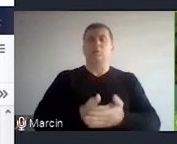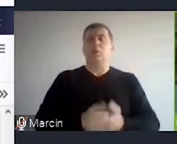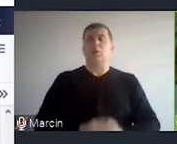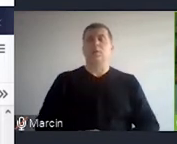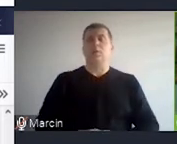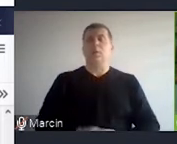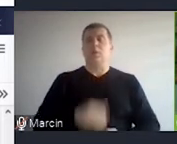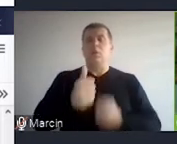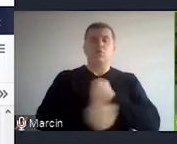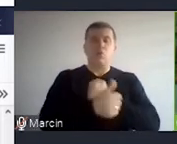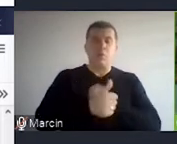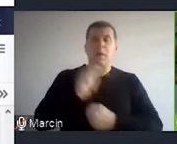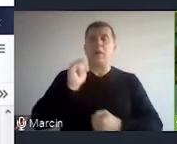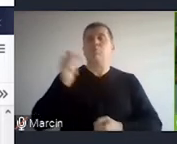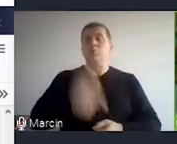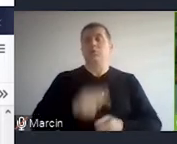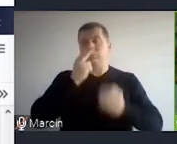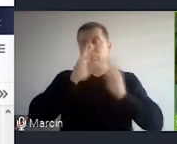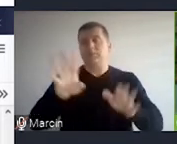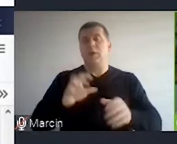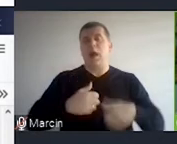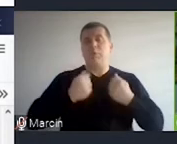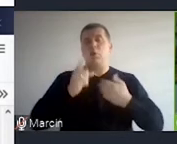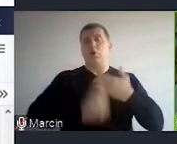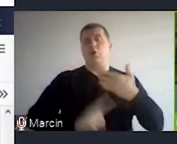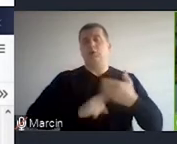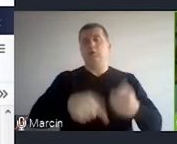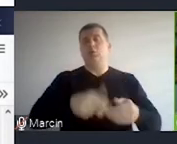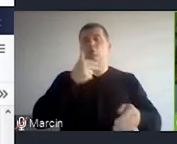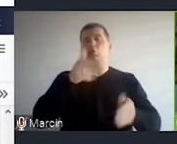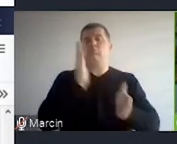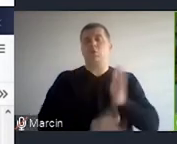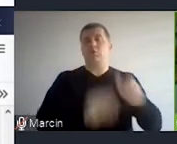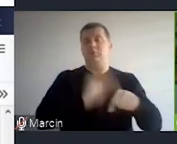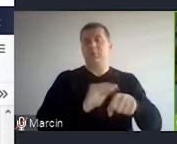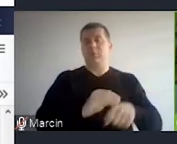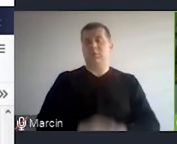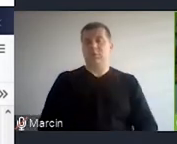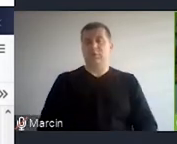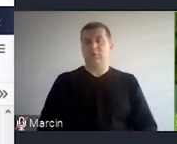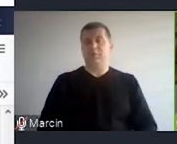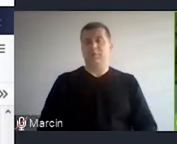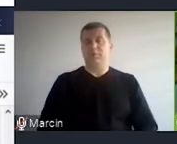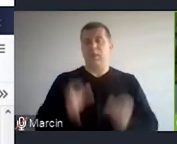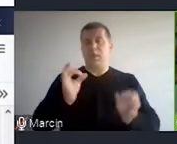jak dokumenty, jakie muszę przedstawić, żeby rozliczyć tę uproszczoną metodę. I